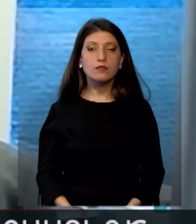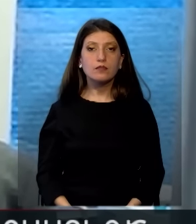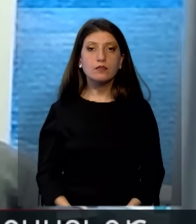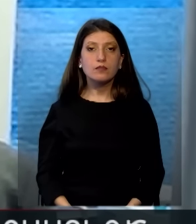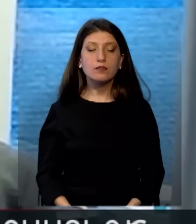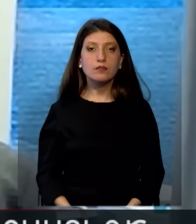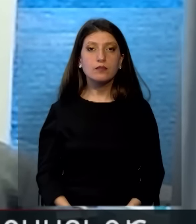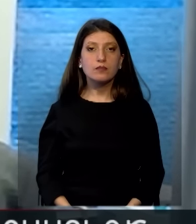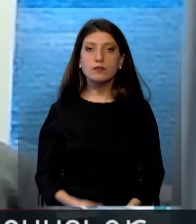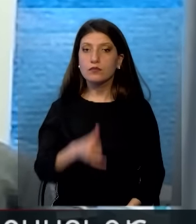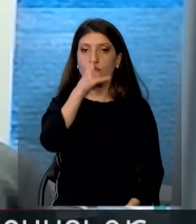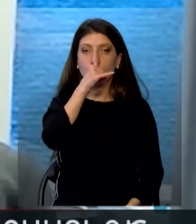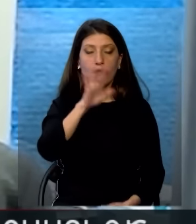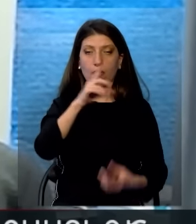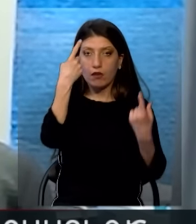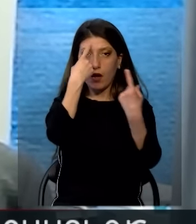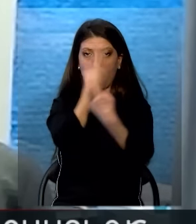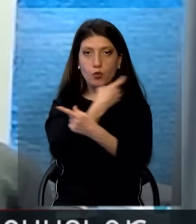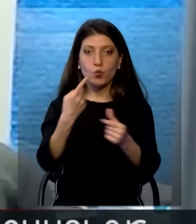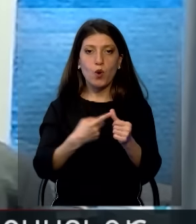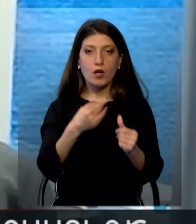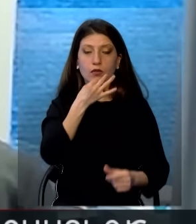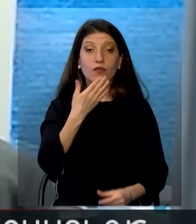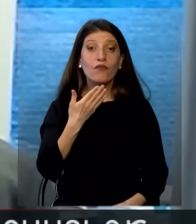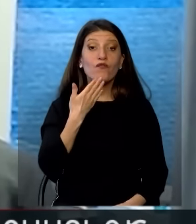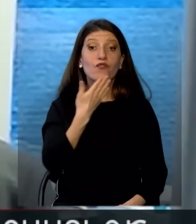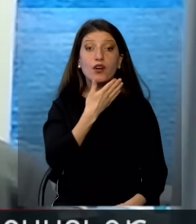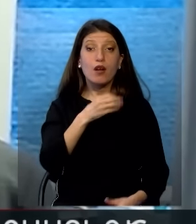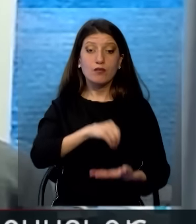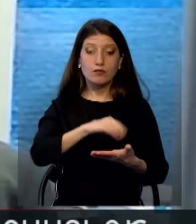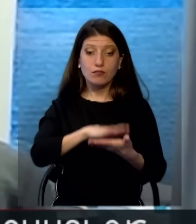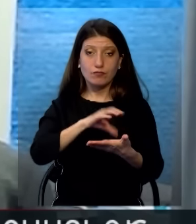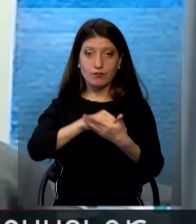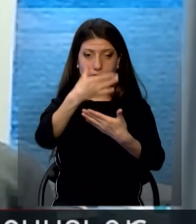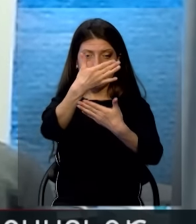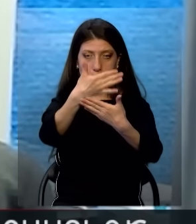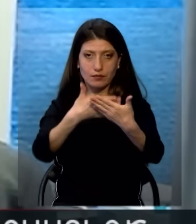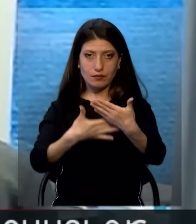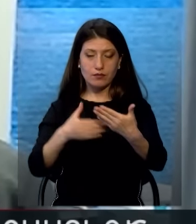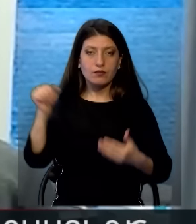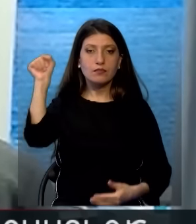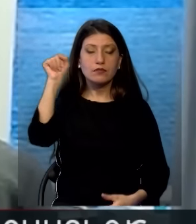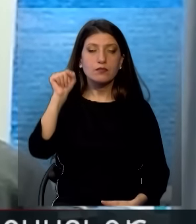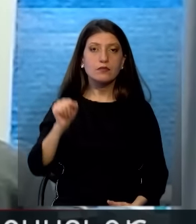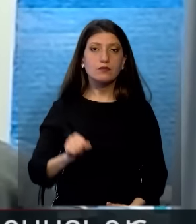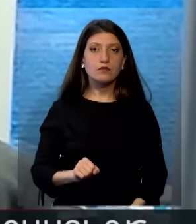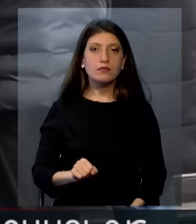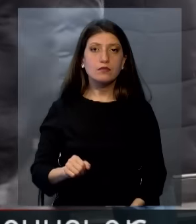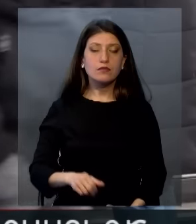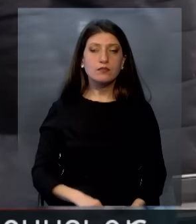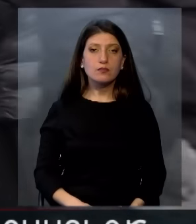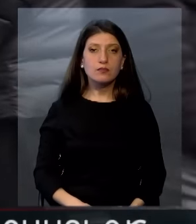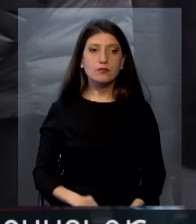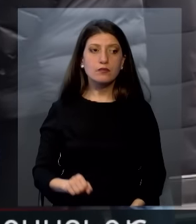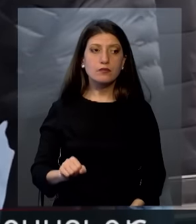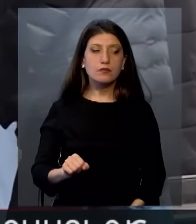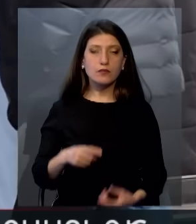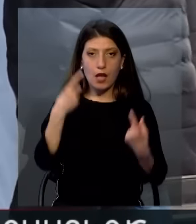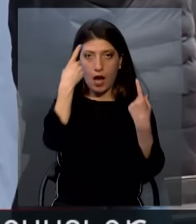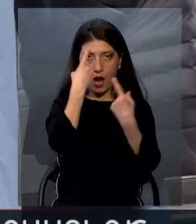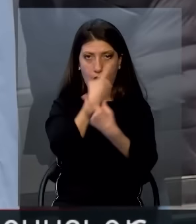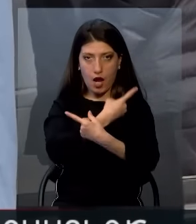և այլն չեմ գրնար հայտարարել, երբ որ վերջնականանա, թե հանձնախումբը կուտա իր